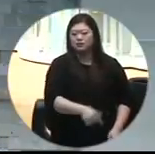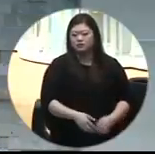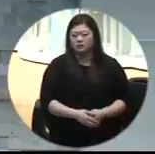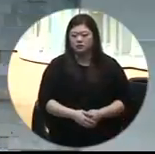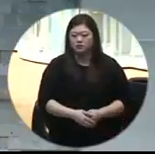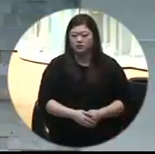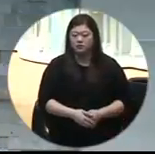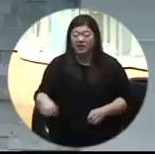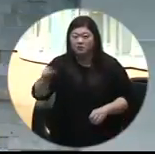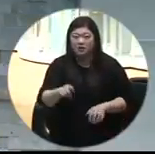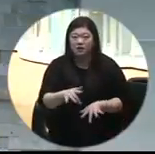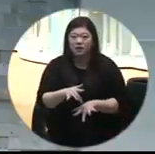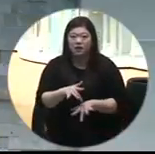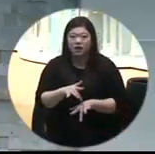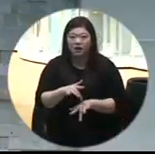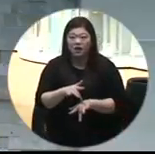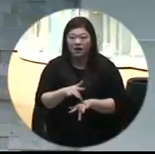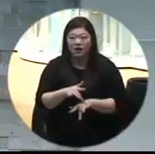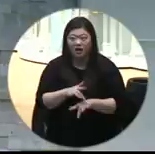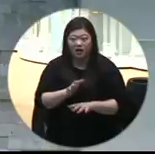귀신 소리니까 조용하네 다들.